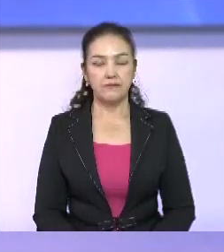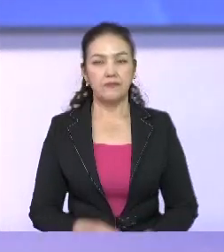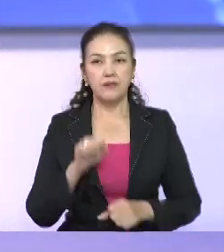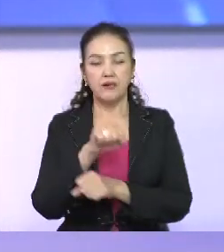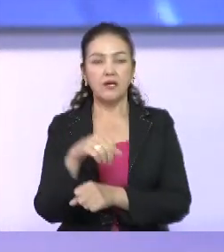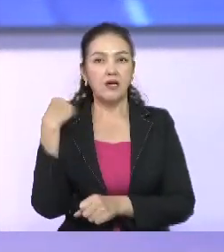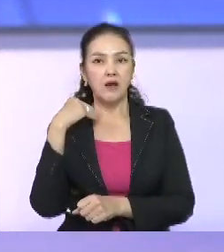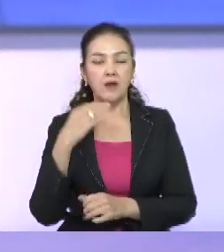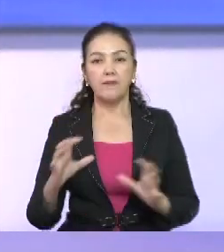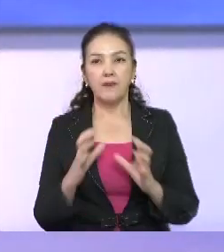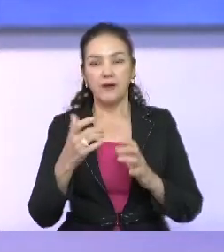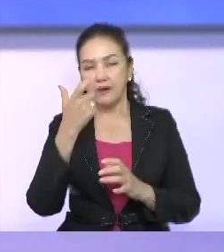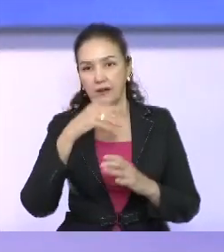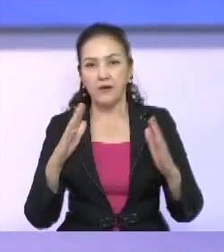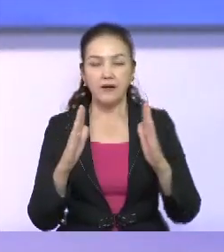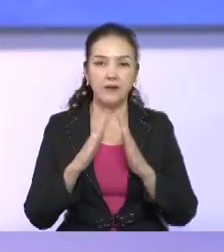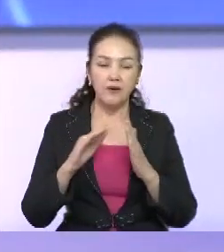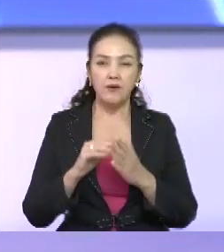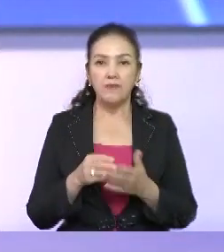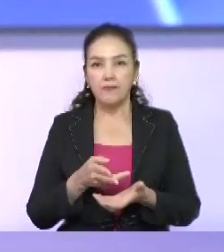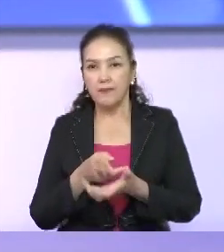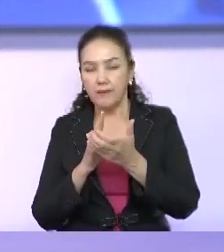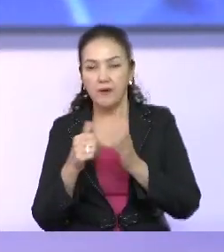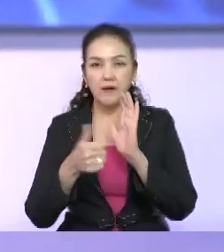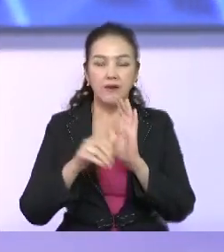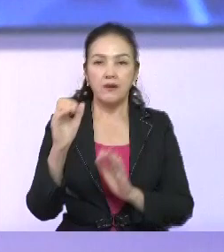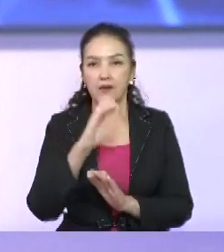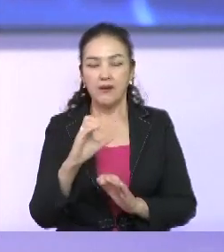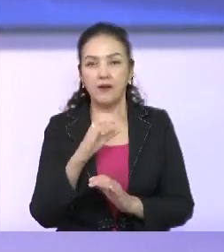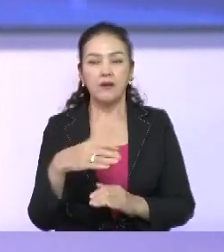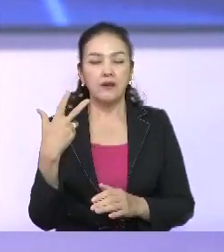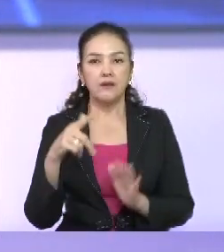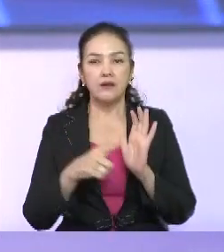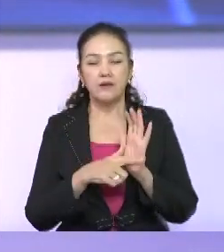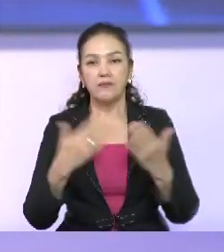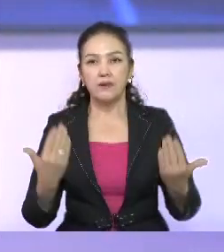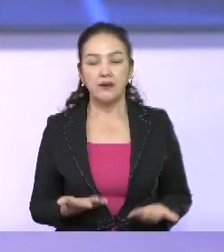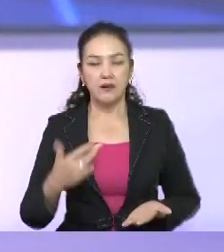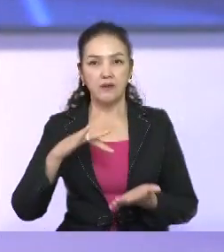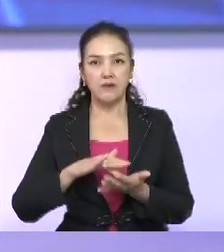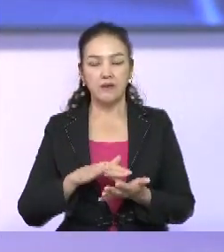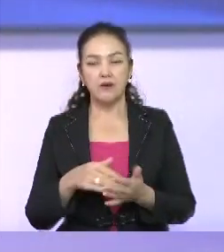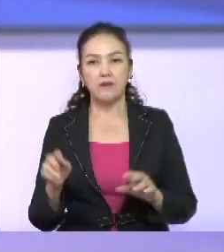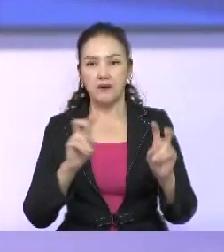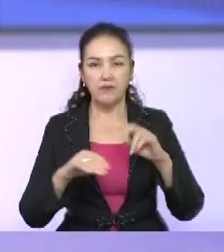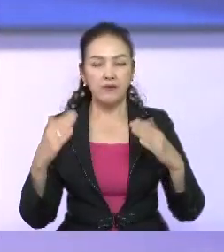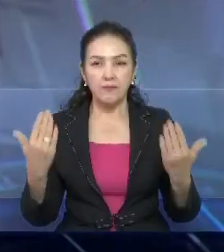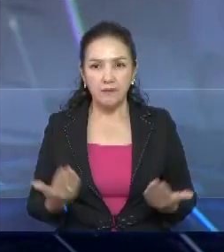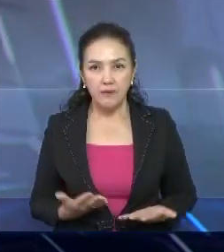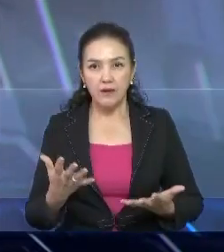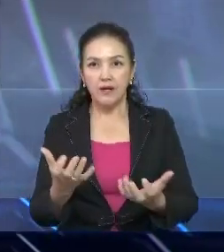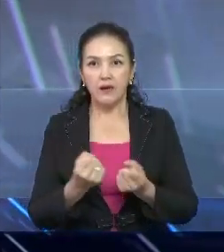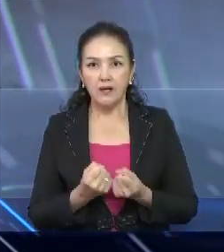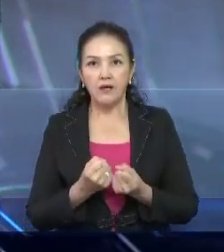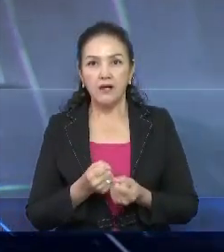Задержан актюбинец, хранивший в своей квартире огнестрельное оружие. 6 сентября у 37-летнего жителя города при обыске по месту жительства был